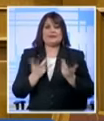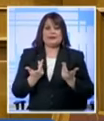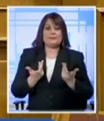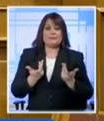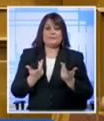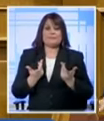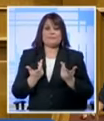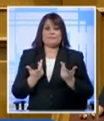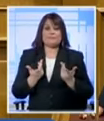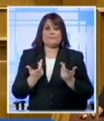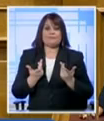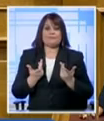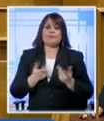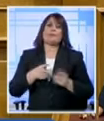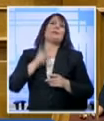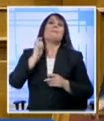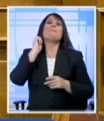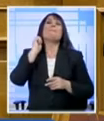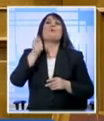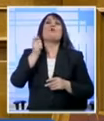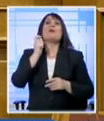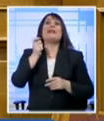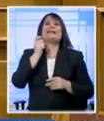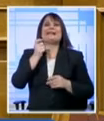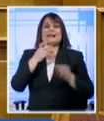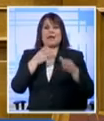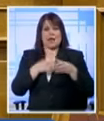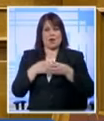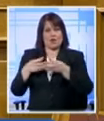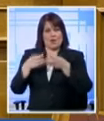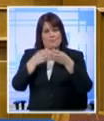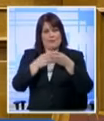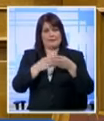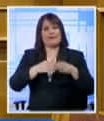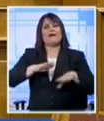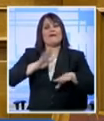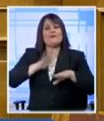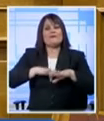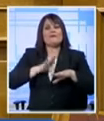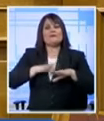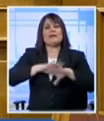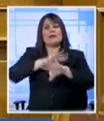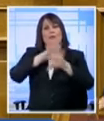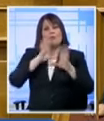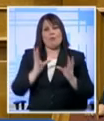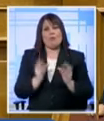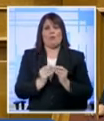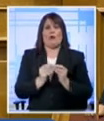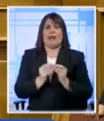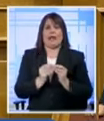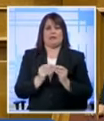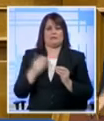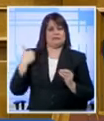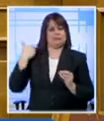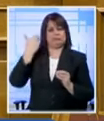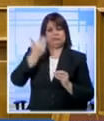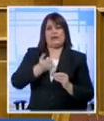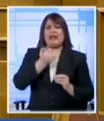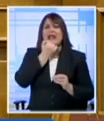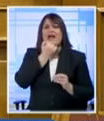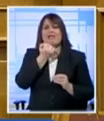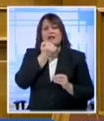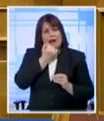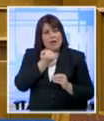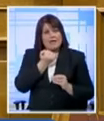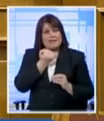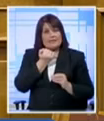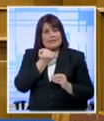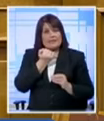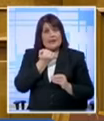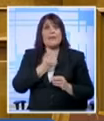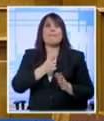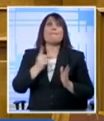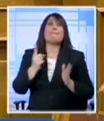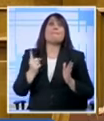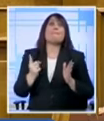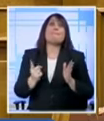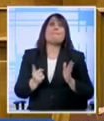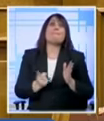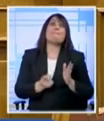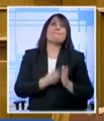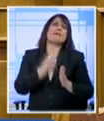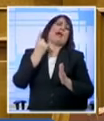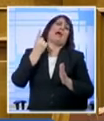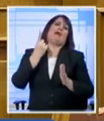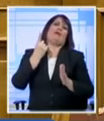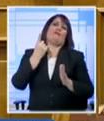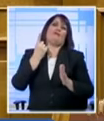το ελληνικό πολιτικό σύστημα, το οποίο ευθύνεται για όλα αυτά τα οποία έχει κάνει, για μία φορά στη ζωή του τα